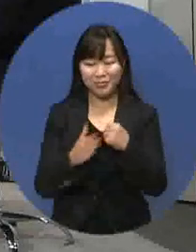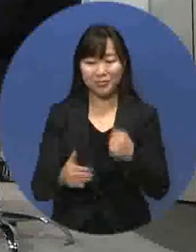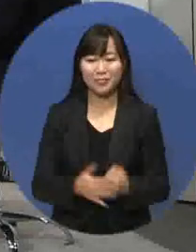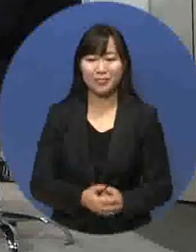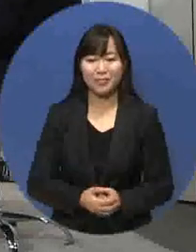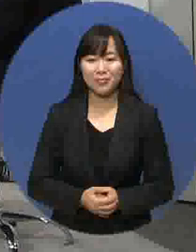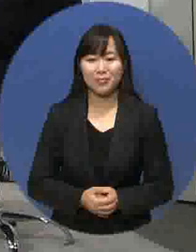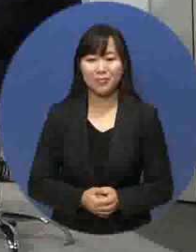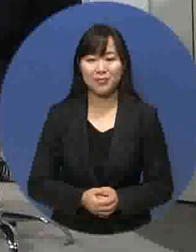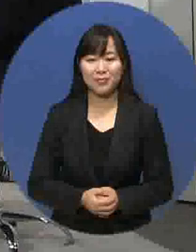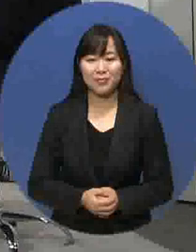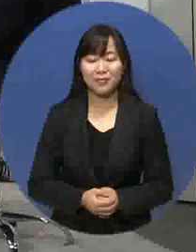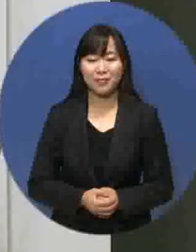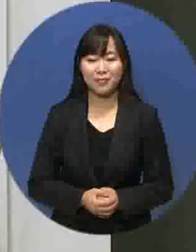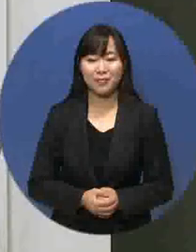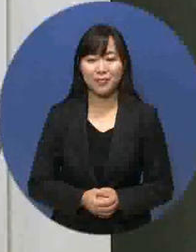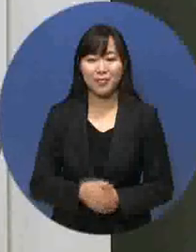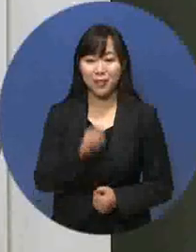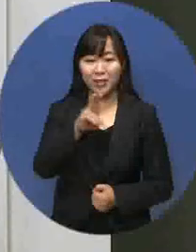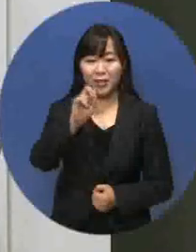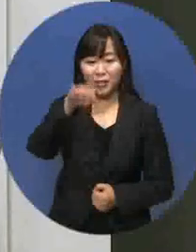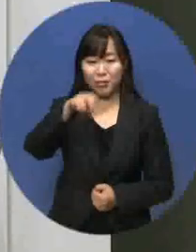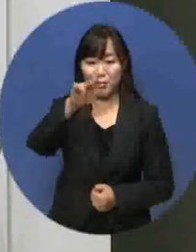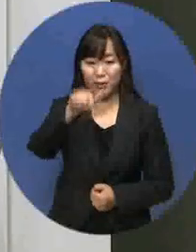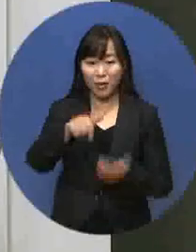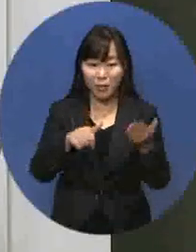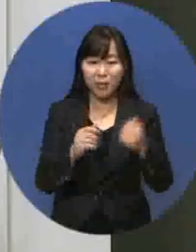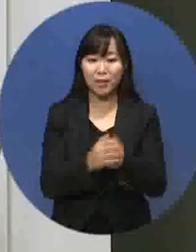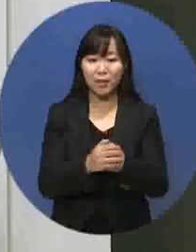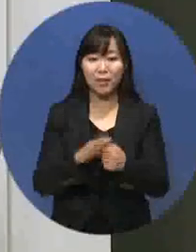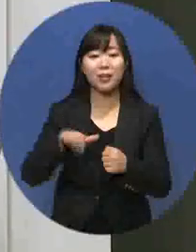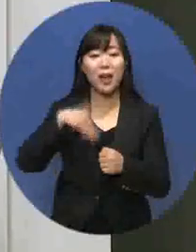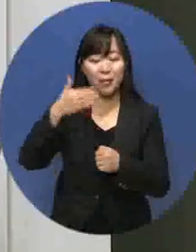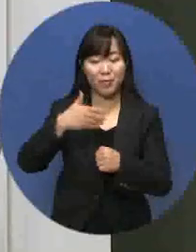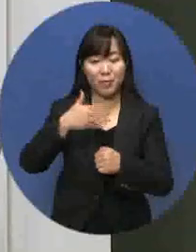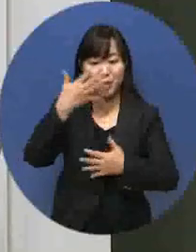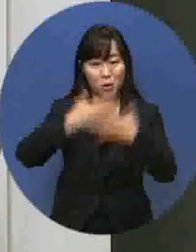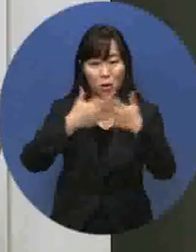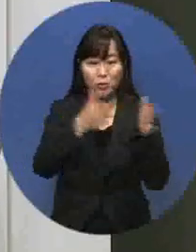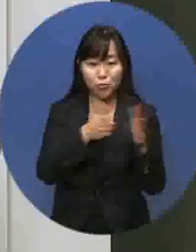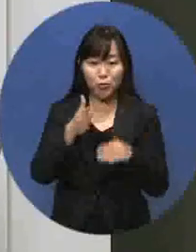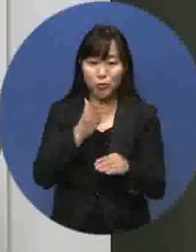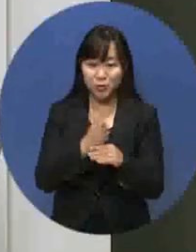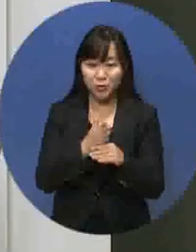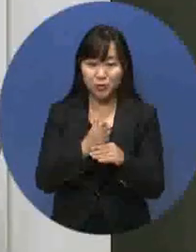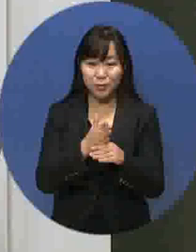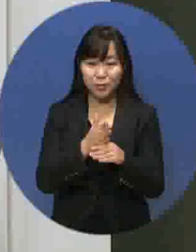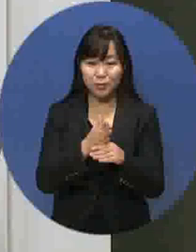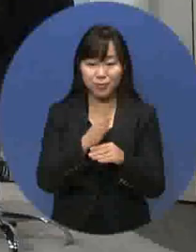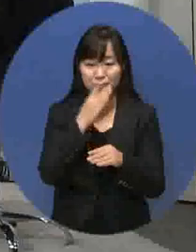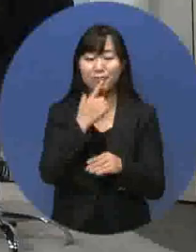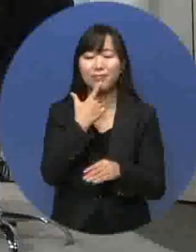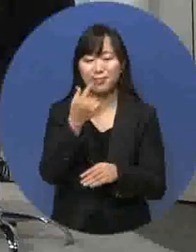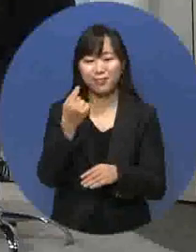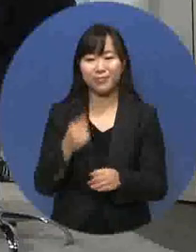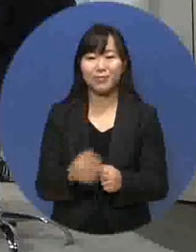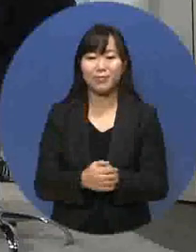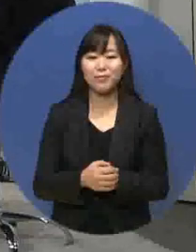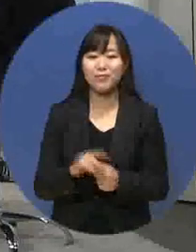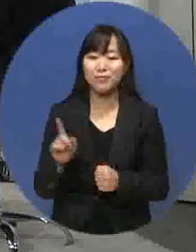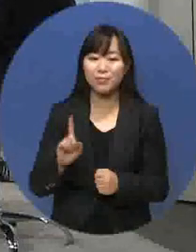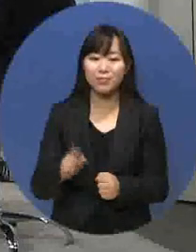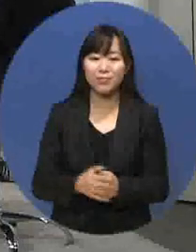그런 네. 그 우리 양우석 감독은 다음 작품을 준비하고 있나요? 네 하고 있습니다.